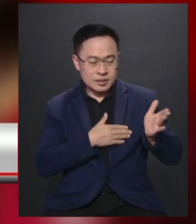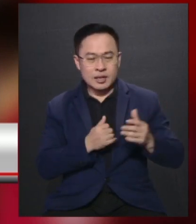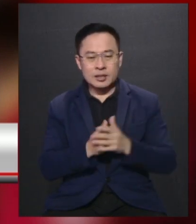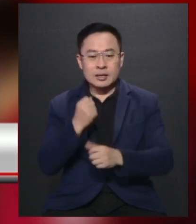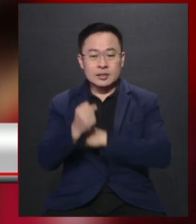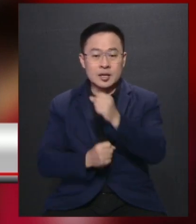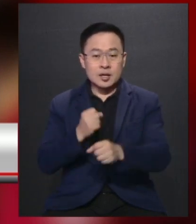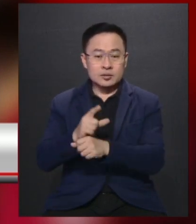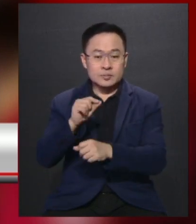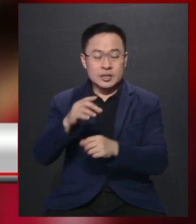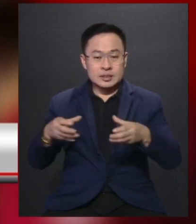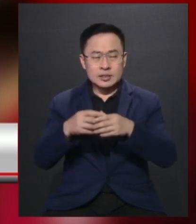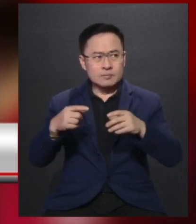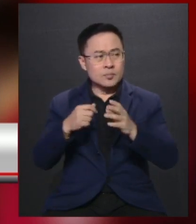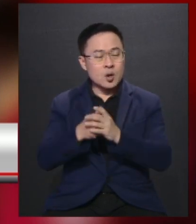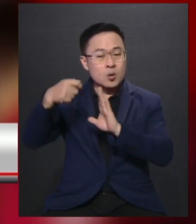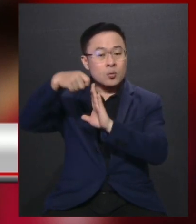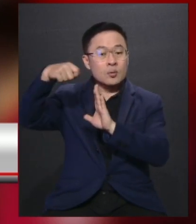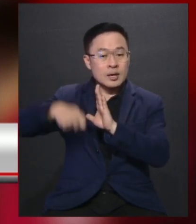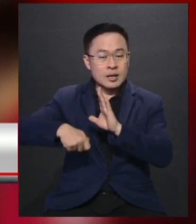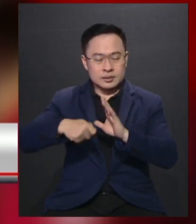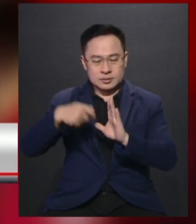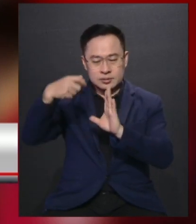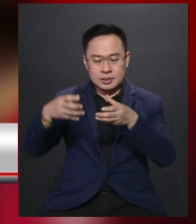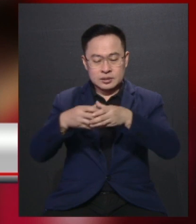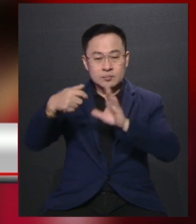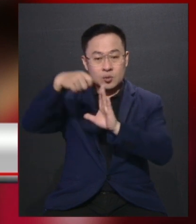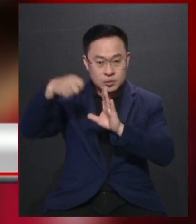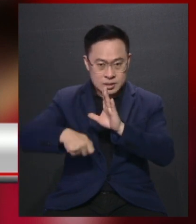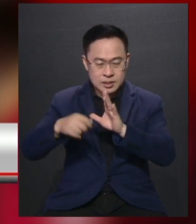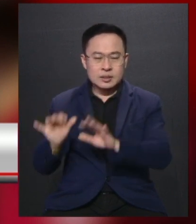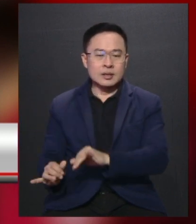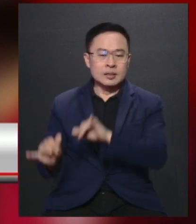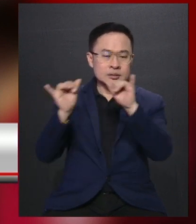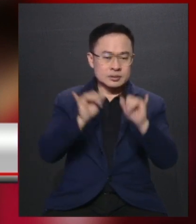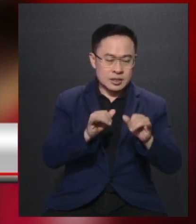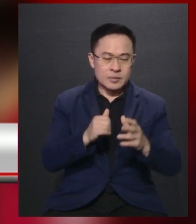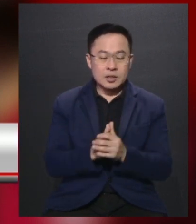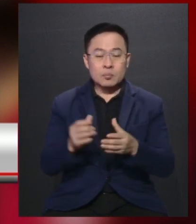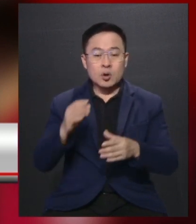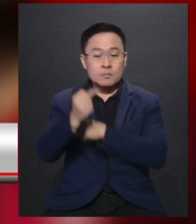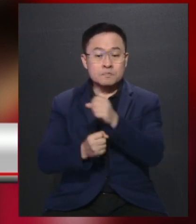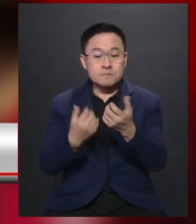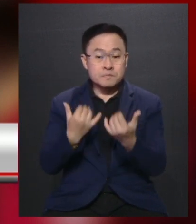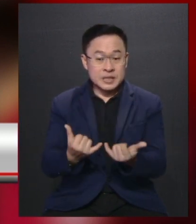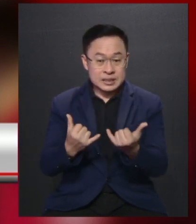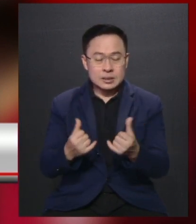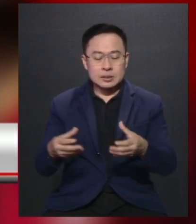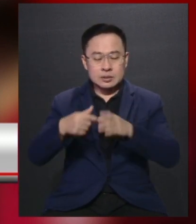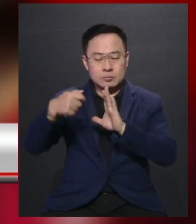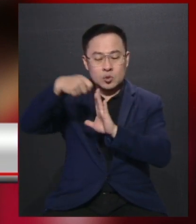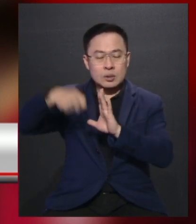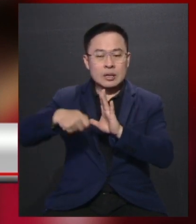FCที่ตกชั้นนะครับถือว่าเป็นอีกหนึ่งคนที่โชว์ฟอร์มได้สม่ำเสมอได้ดีเลยนะสำหรับโคราชฤดูกาลที่ผ่านมานะครับ